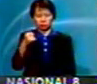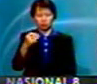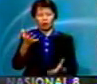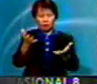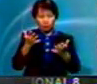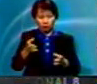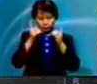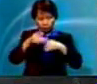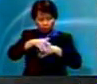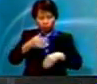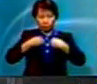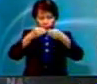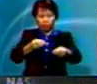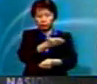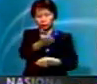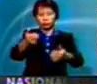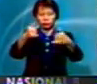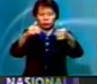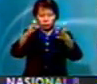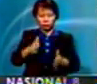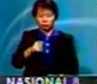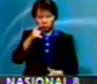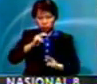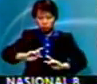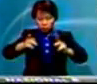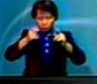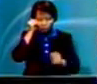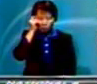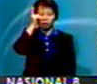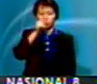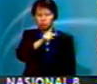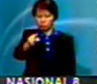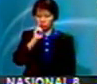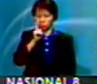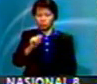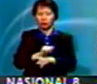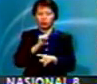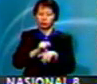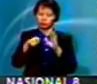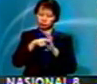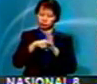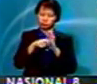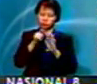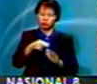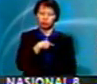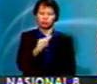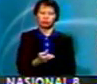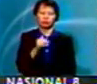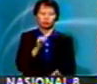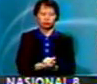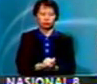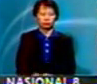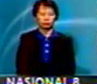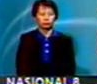mahu pendidikan awal diberikan kepada semua atlet bagi meningkatkan kesedaran mereka tentang amalan negatif yang merugikan itu.